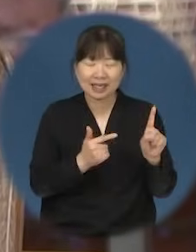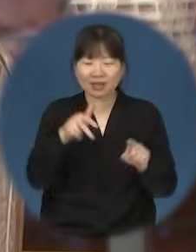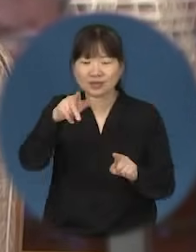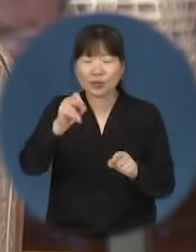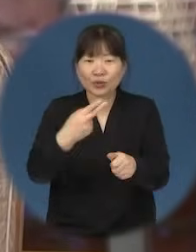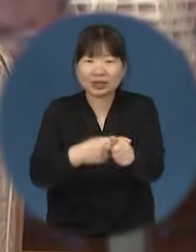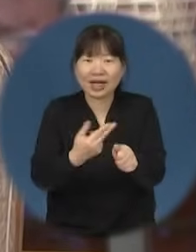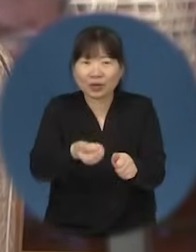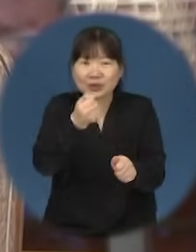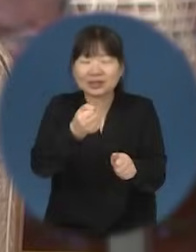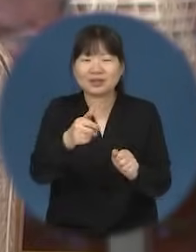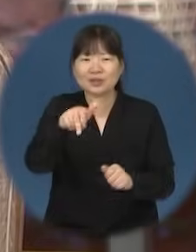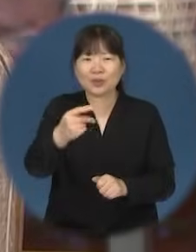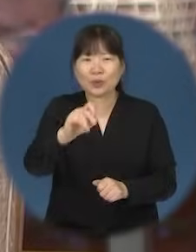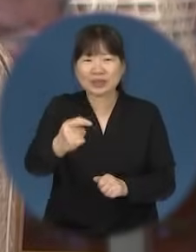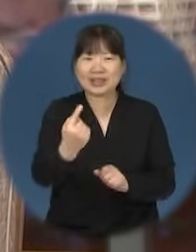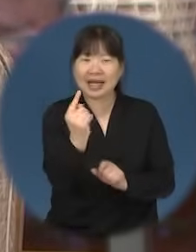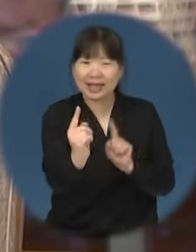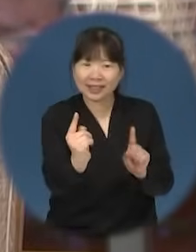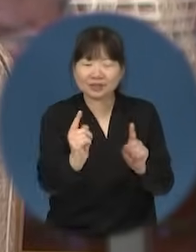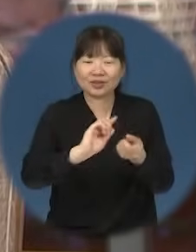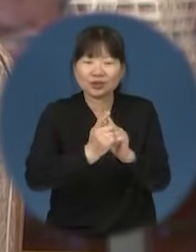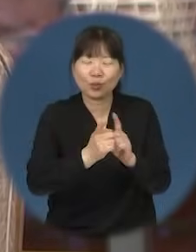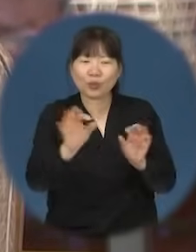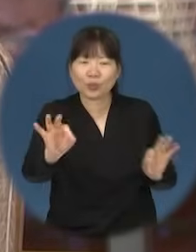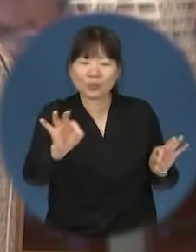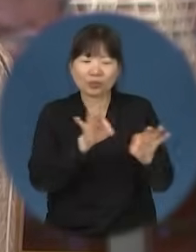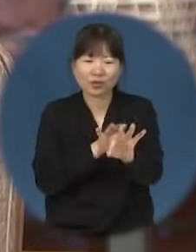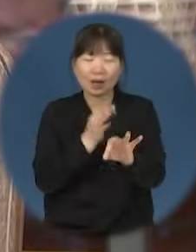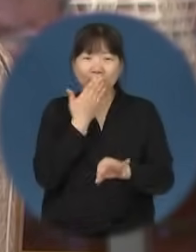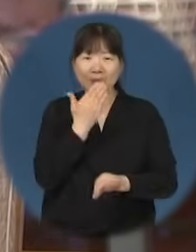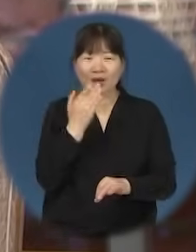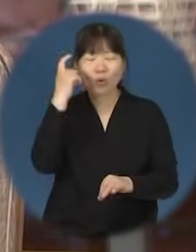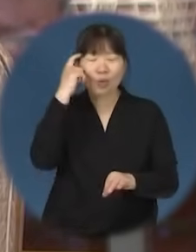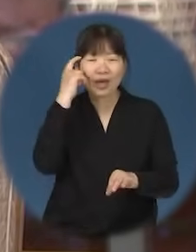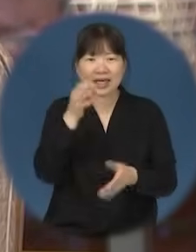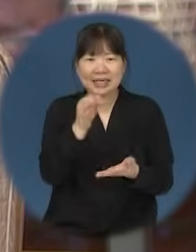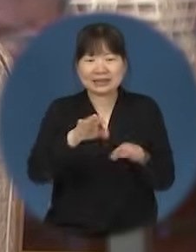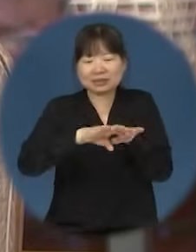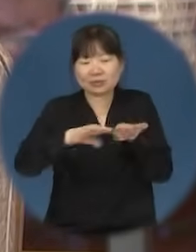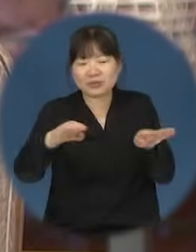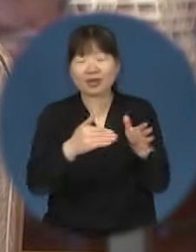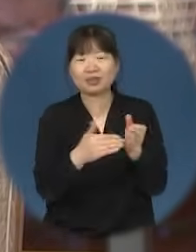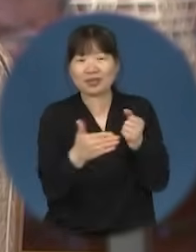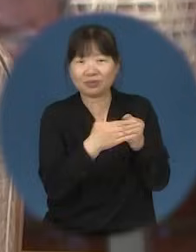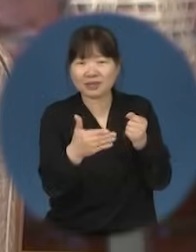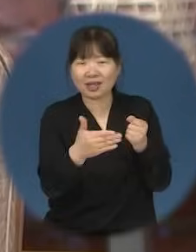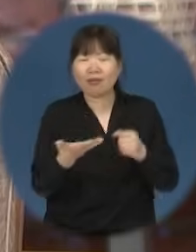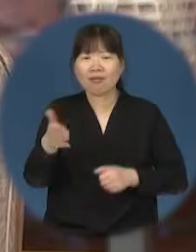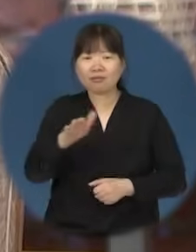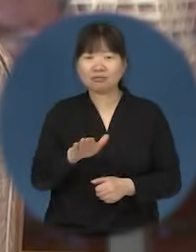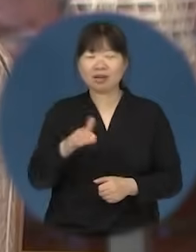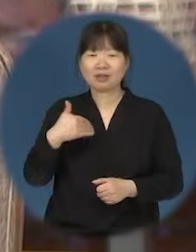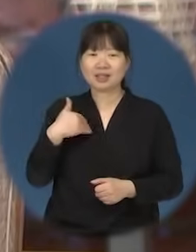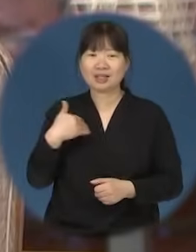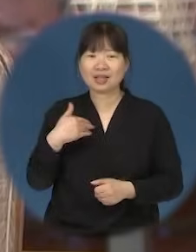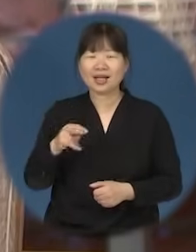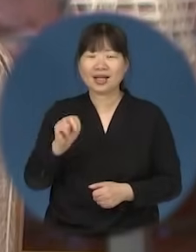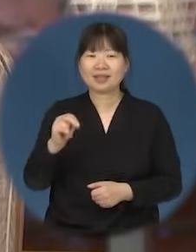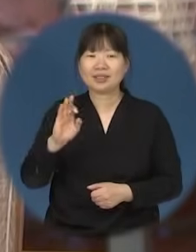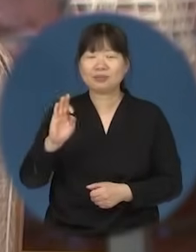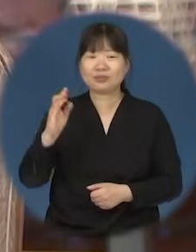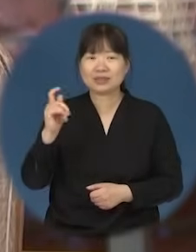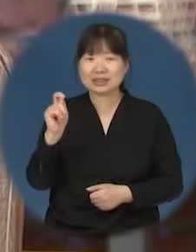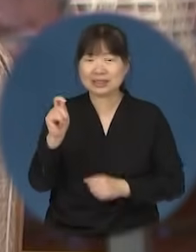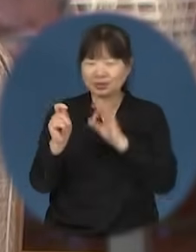교수님 가끔 코인 하나는 서로 교환이 되잖아요. 예. 왜냐하면 가치가 같기 때문에. 예. 근데 이제 제가 이제